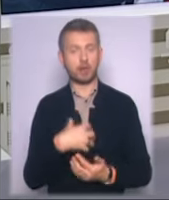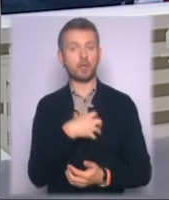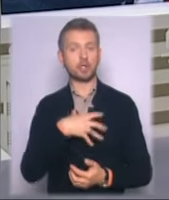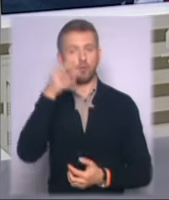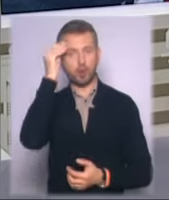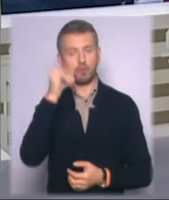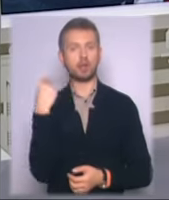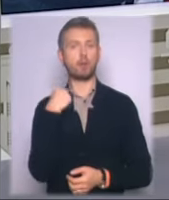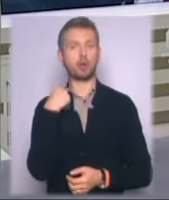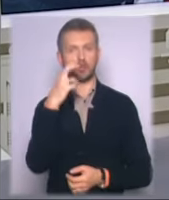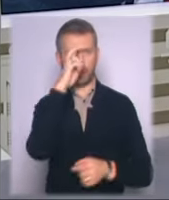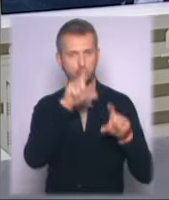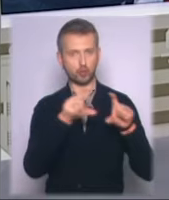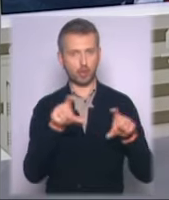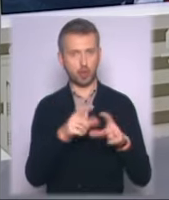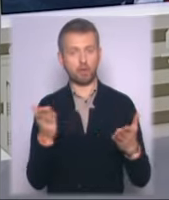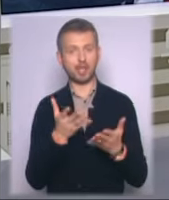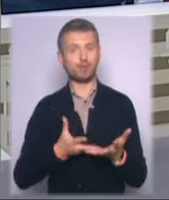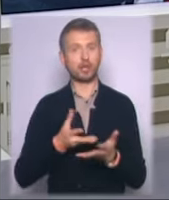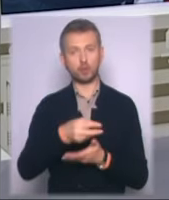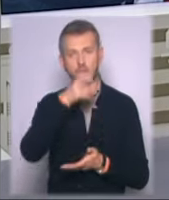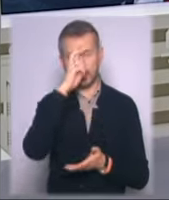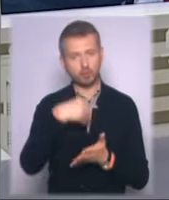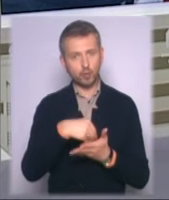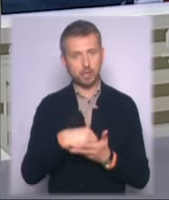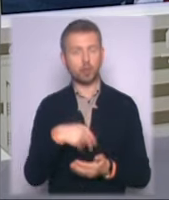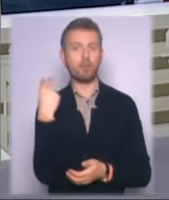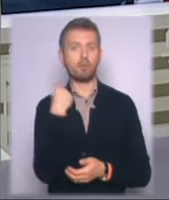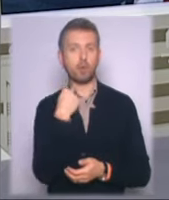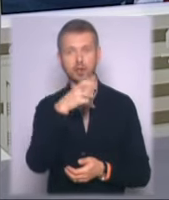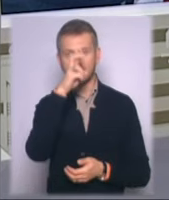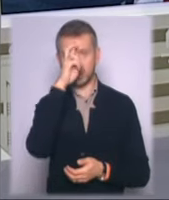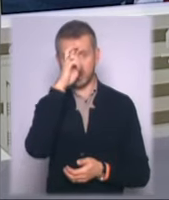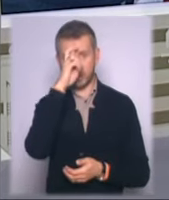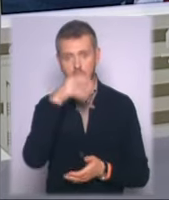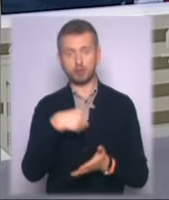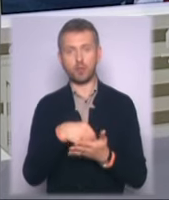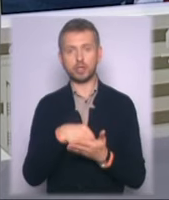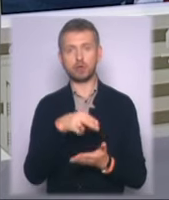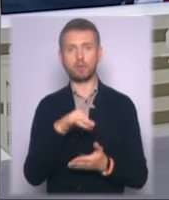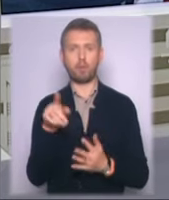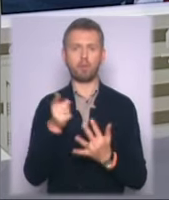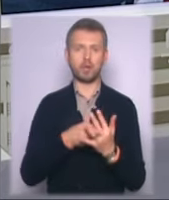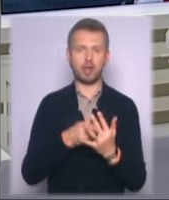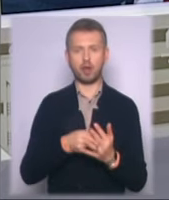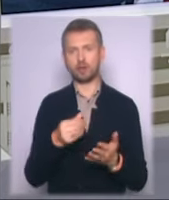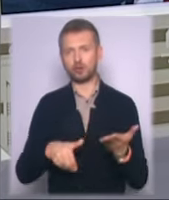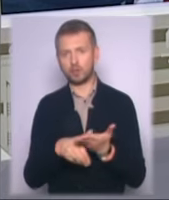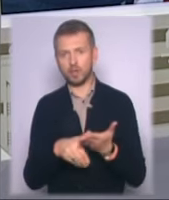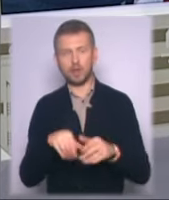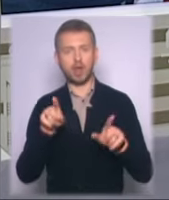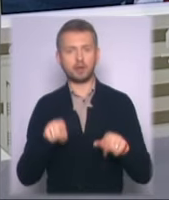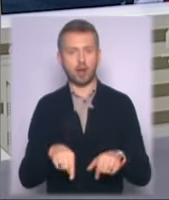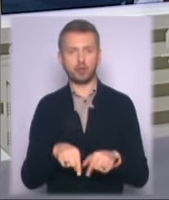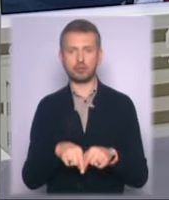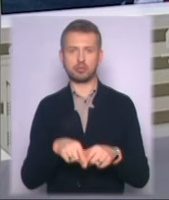враховувати і борги держустанов, які фінансуються з держбюджету, борг держбюджету по пільгах та субсидіях, а також